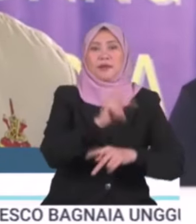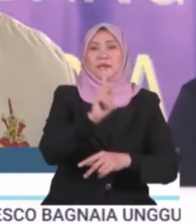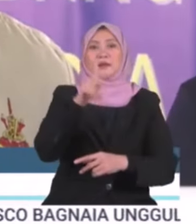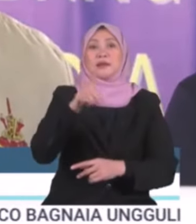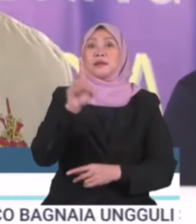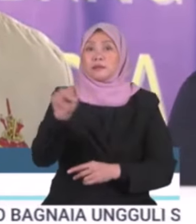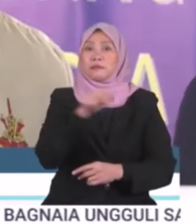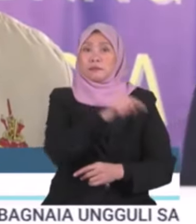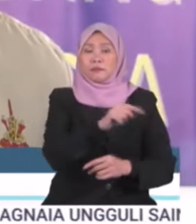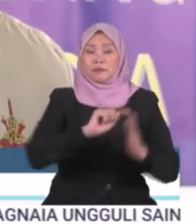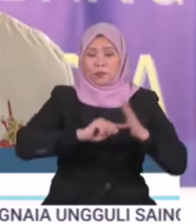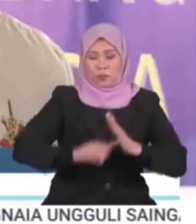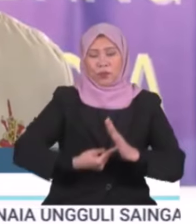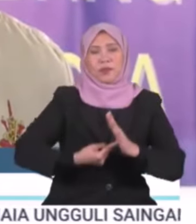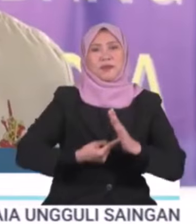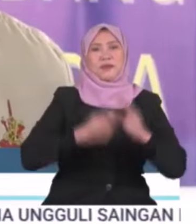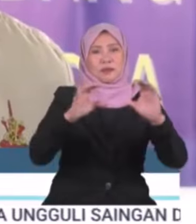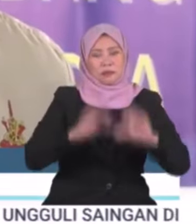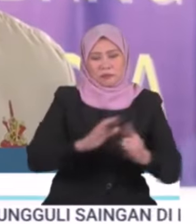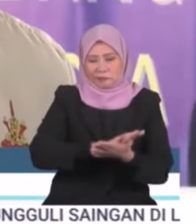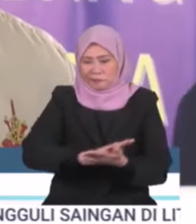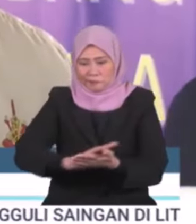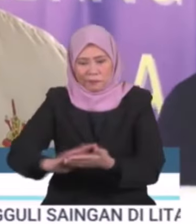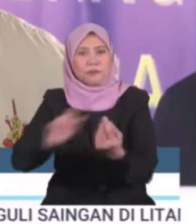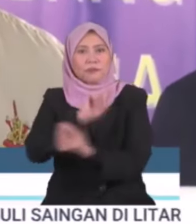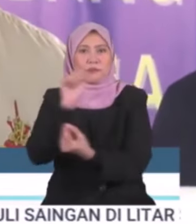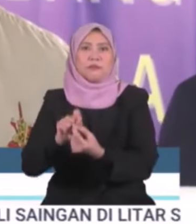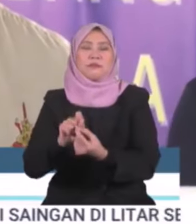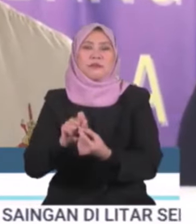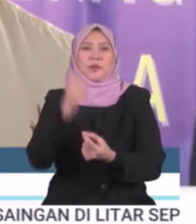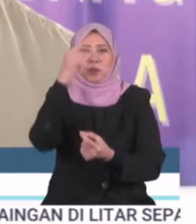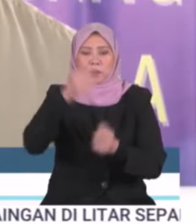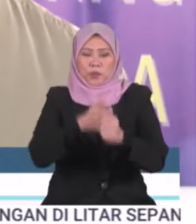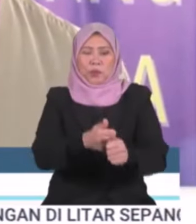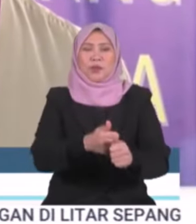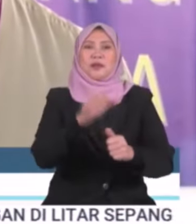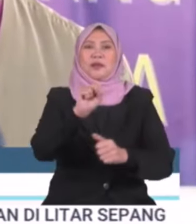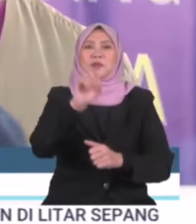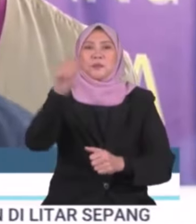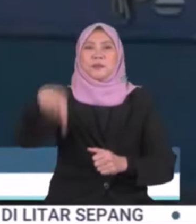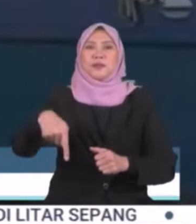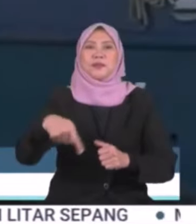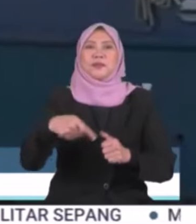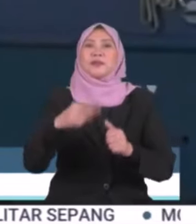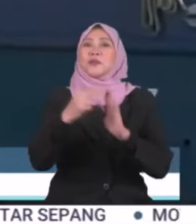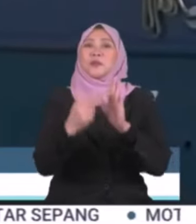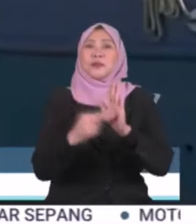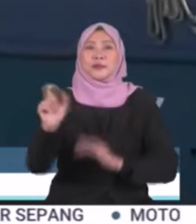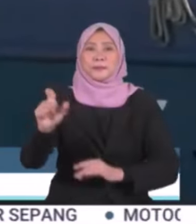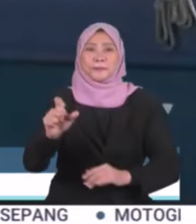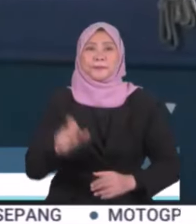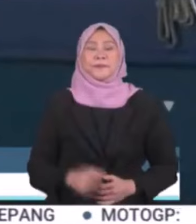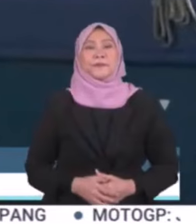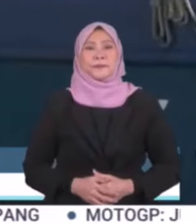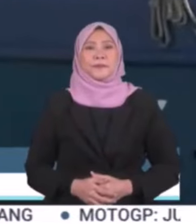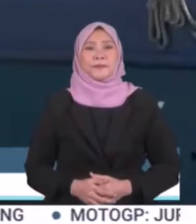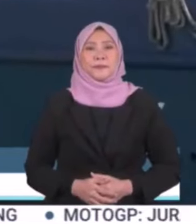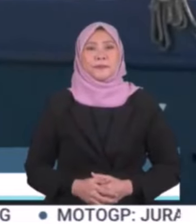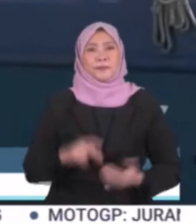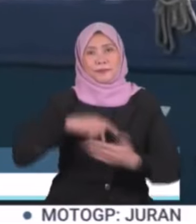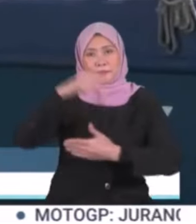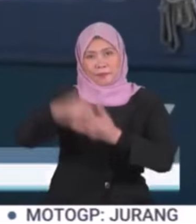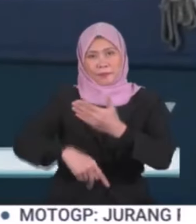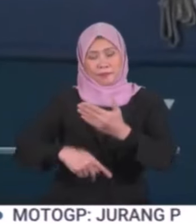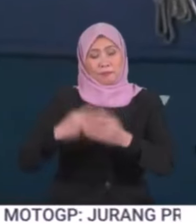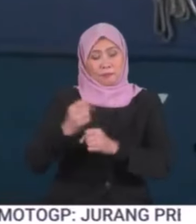dimulakan secara lebih tertib dan tepat sebag garis panduan danatuhi Syariah program